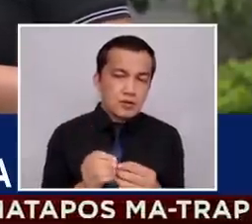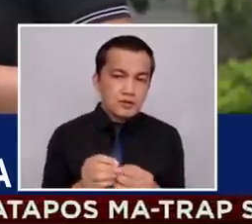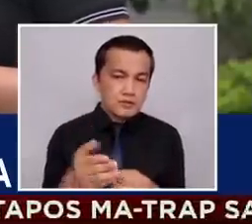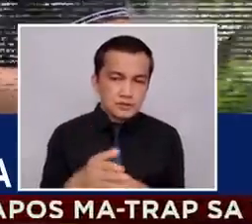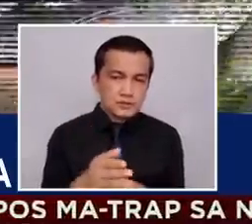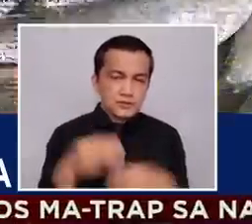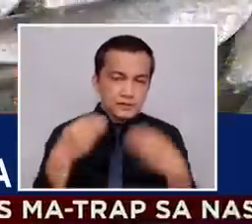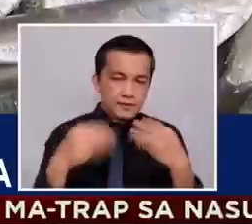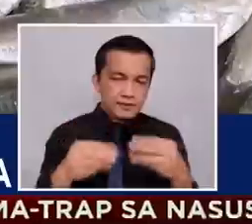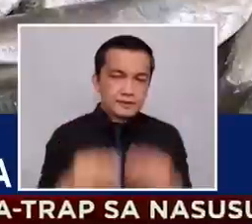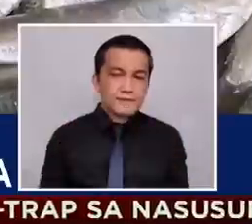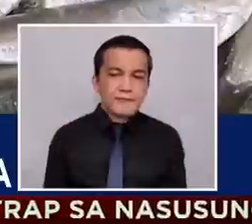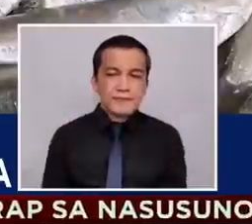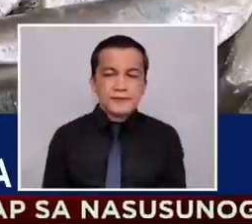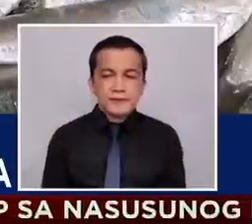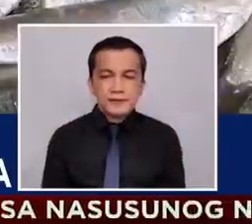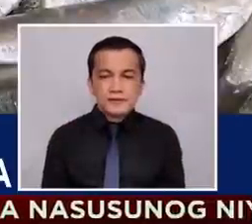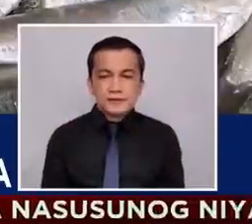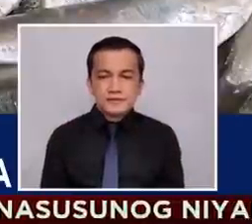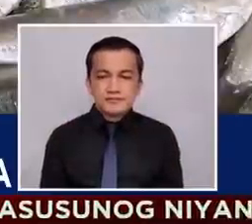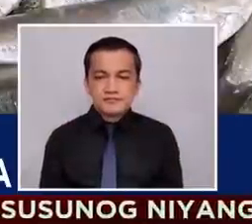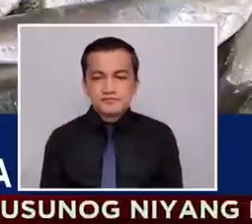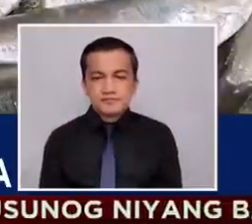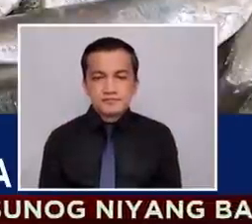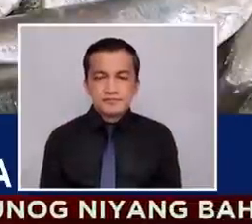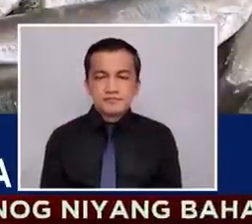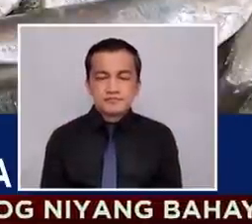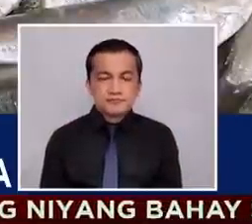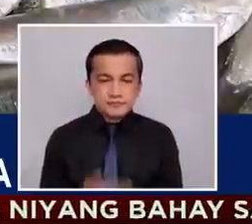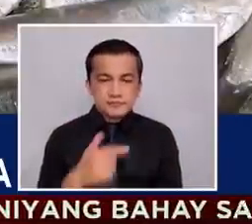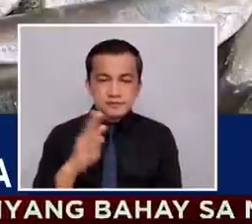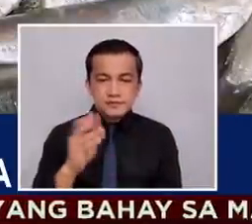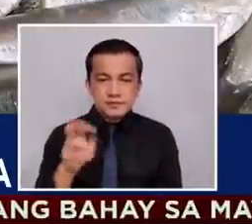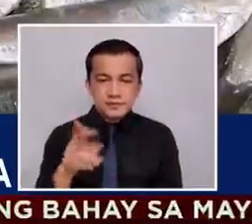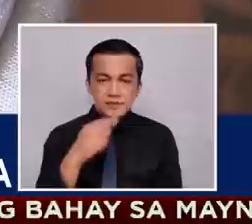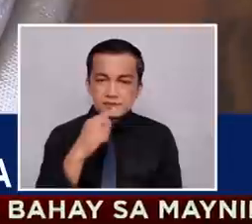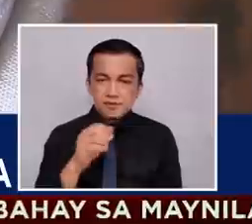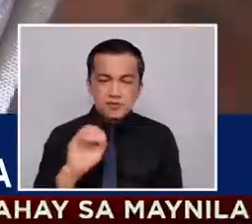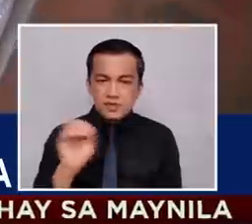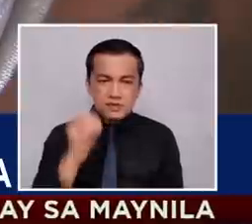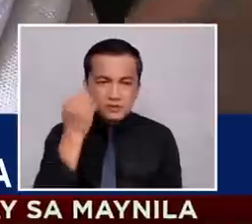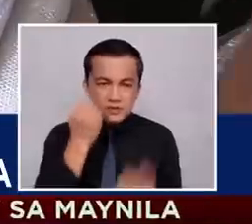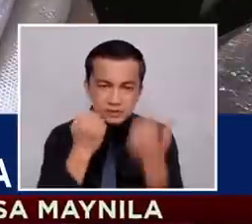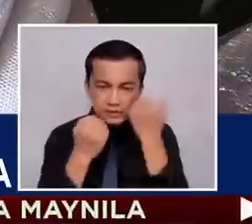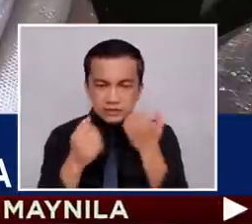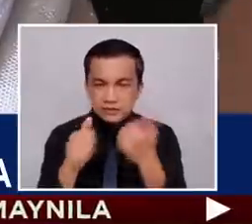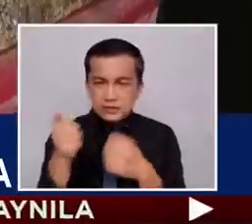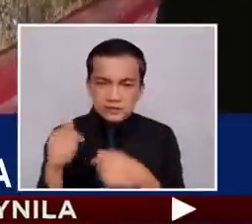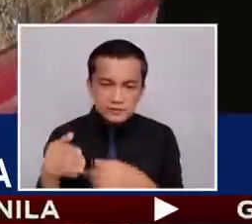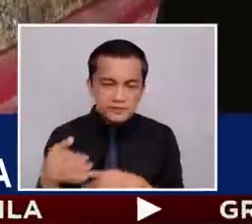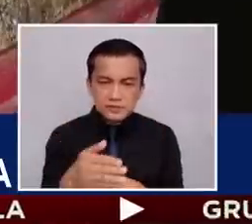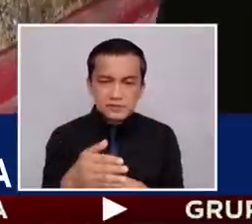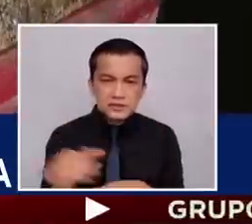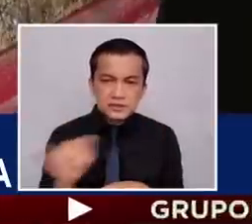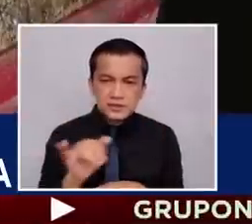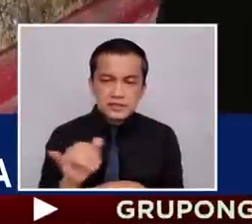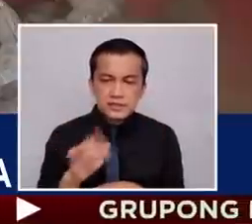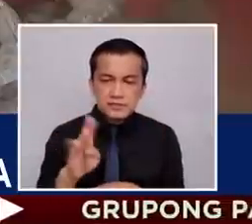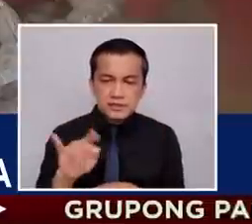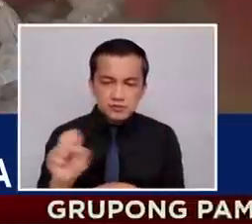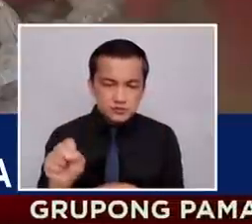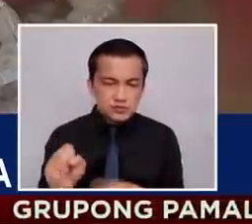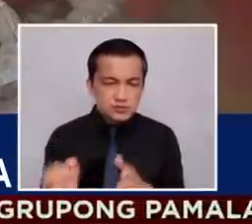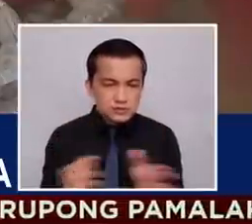palengke. Tiniyak naman ng BIFAR na walang kakulangan sa ibang klase ng isda, gaya ng bangus, tilapia at iba